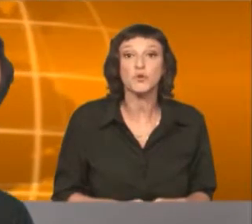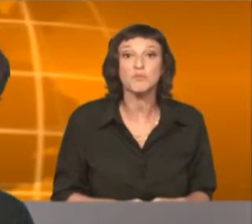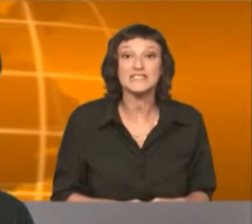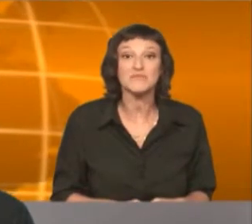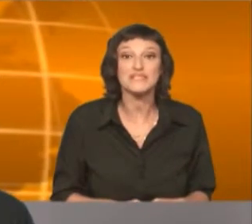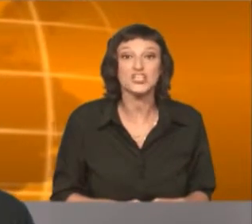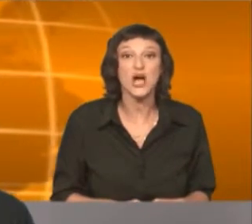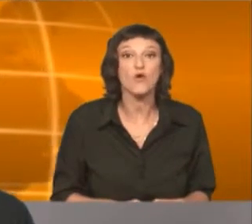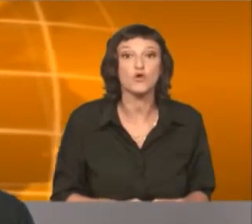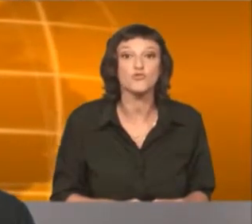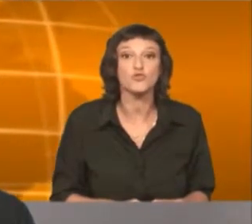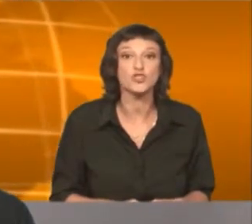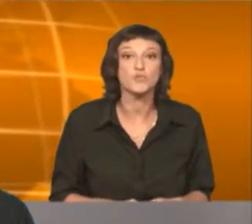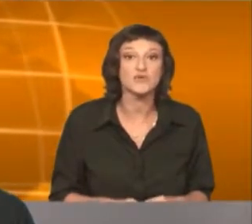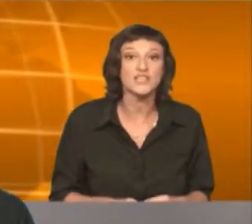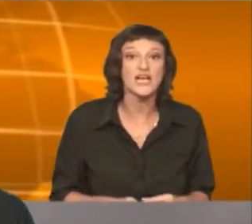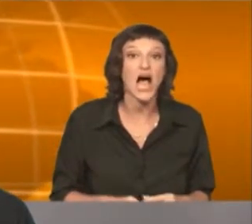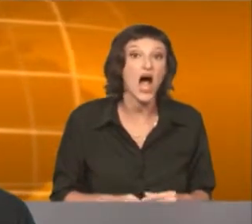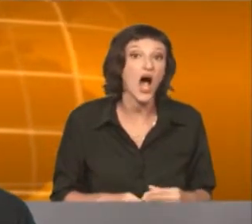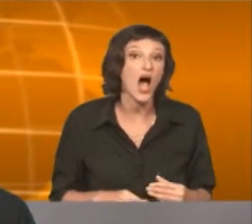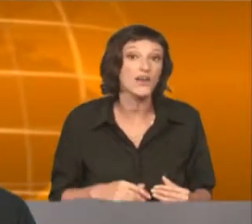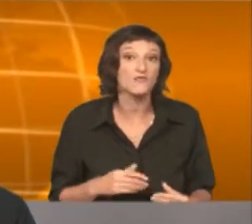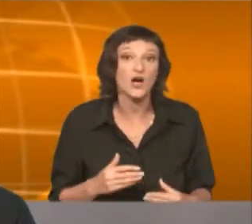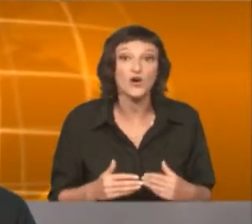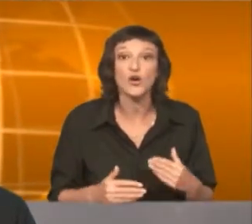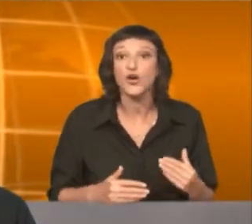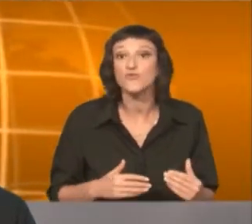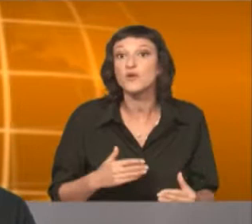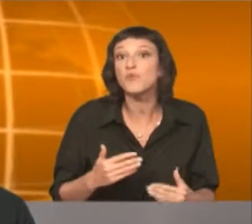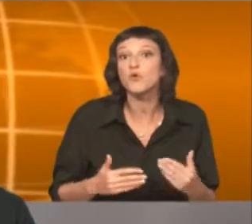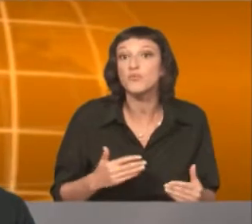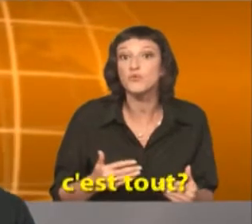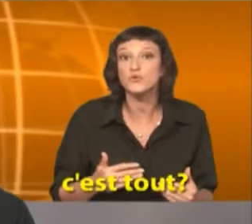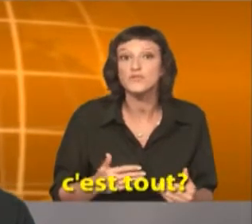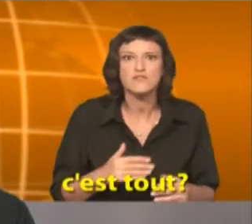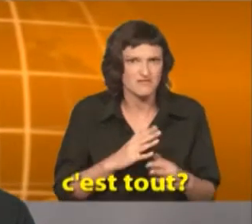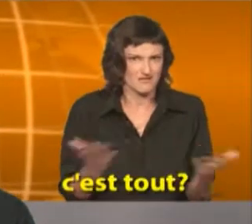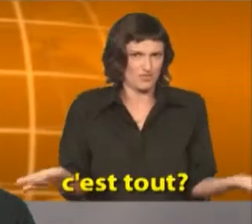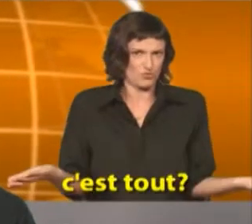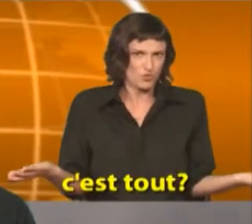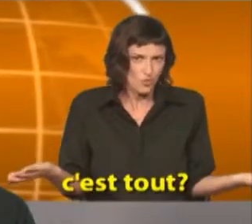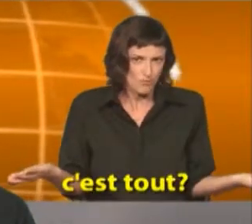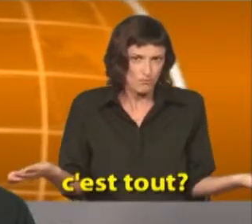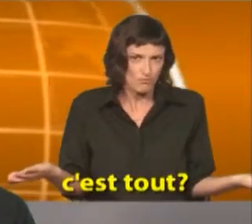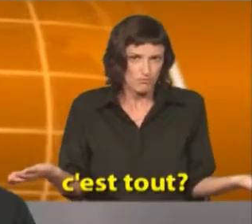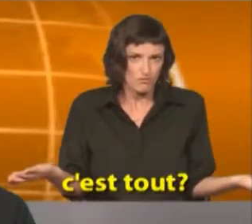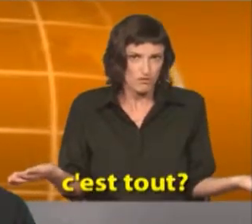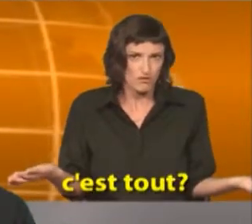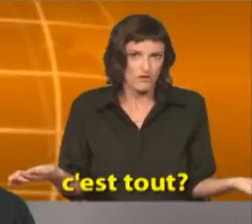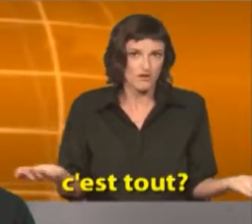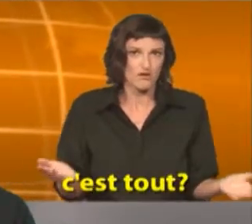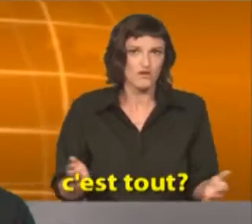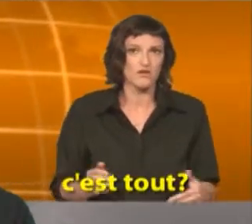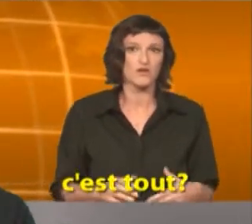Profitons-en pour passer mes achats en revue. Je pensais en avoir fait beaucoup plus. C'est tout?